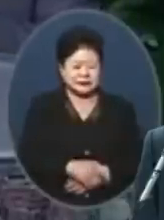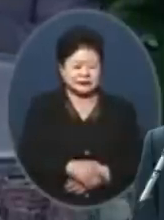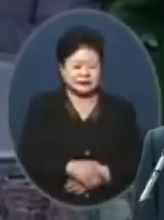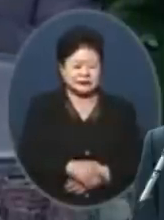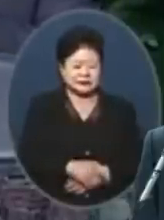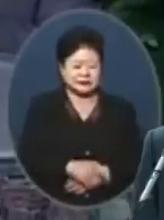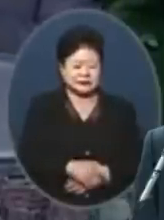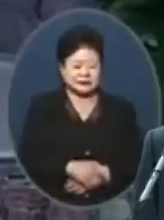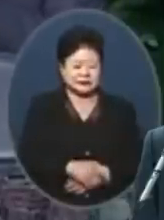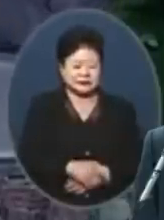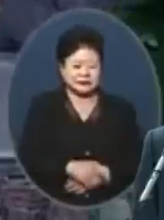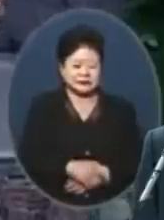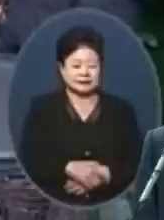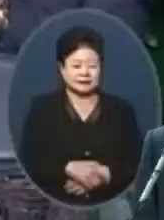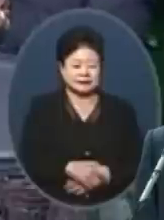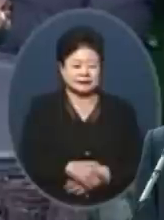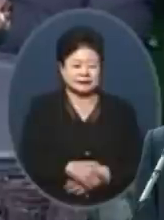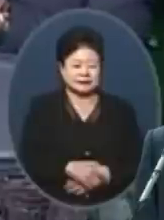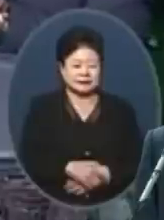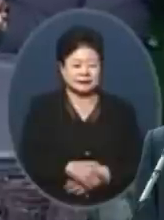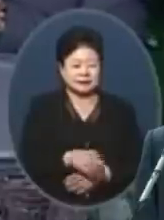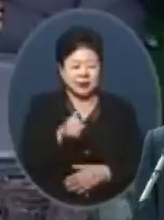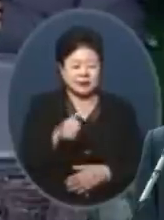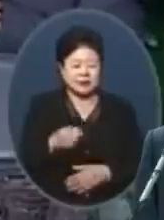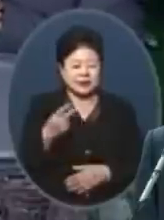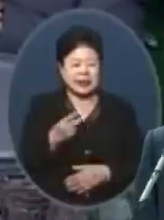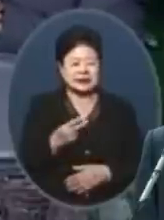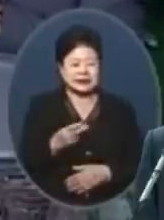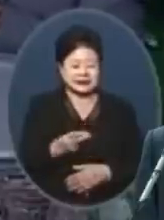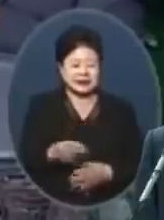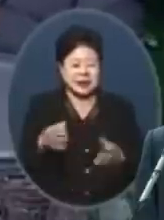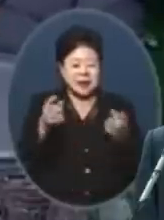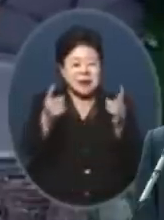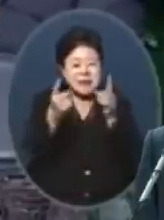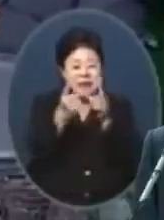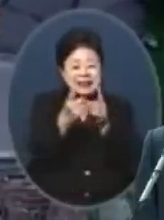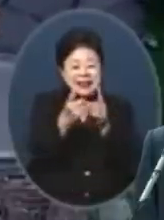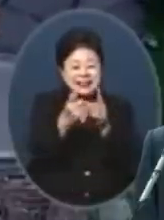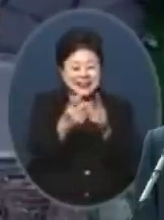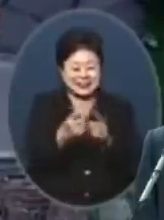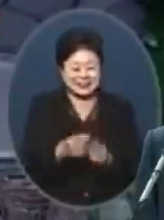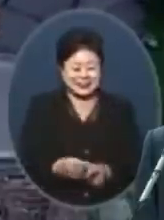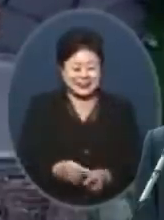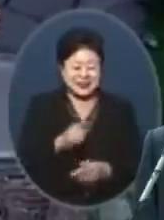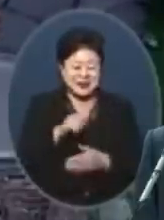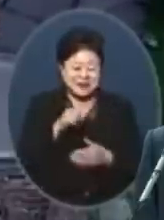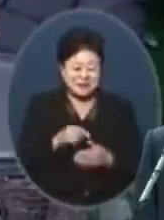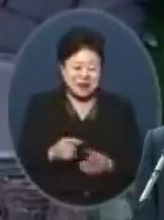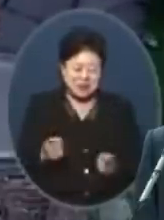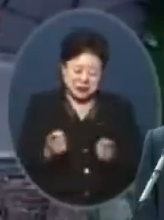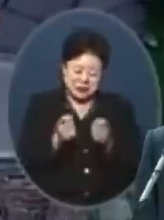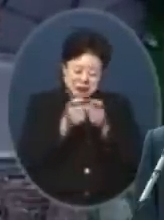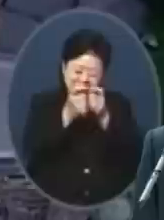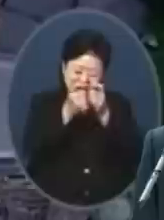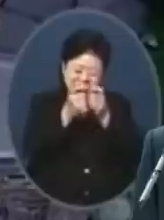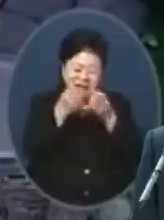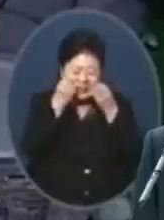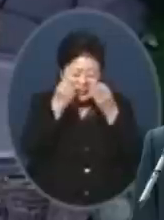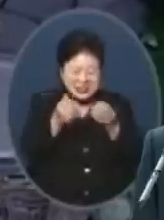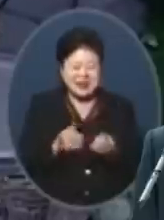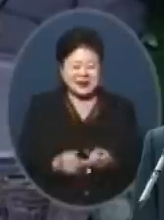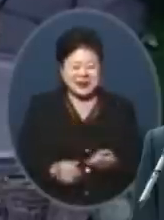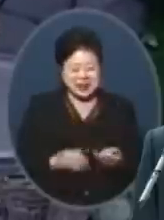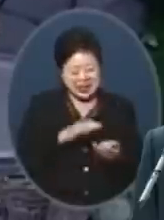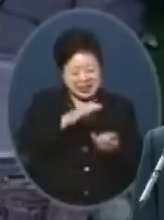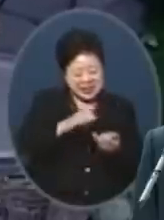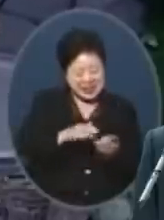because I am a believer in Jesus Christ." 그래서 남편과 도로 만나가지고서 아주 마음이 새로워져서